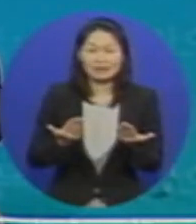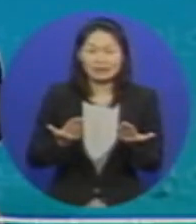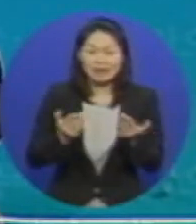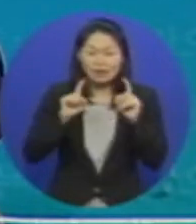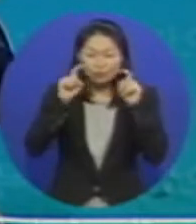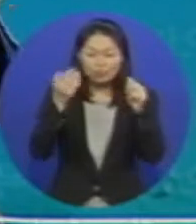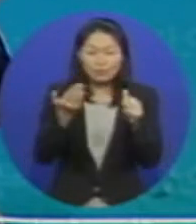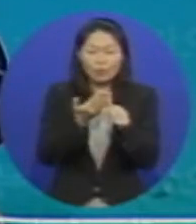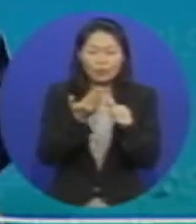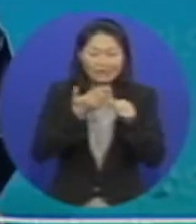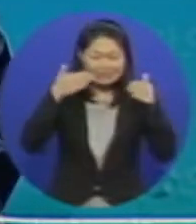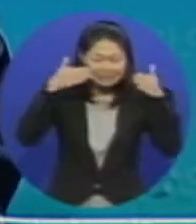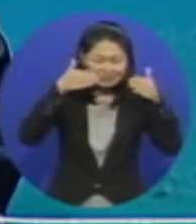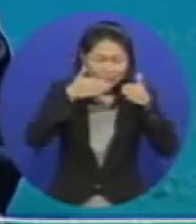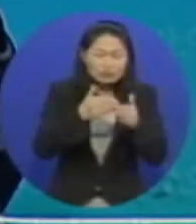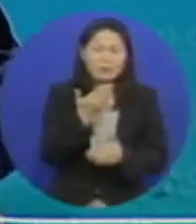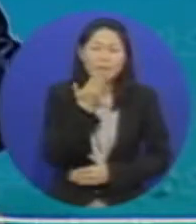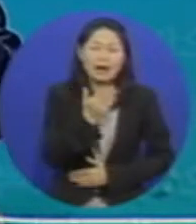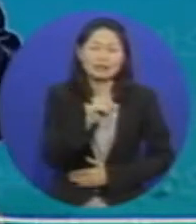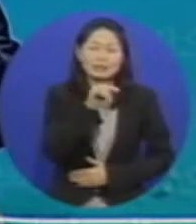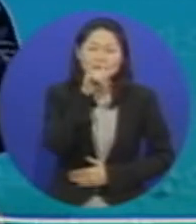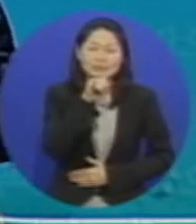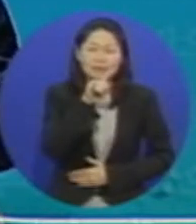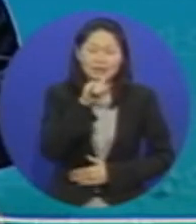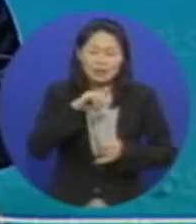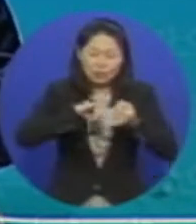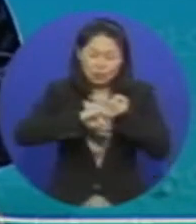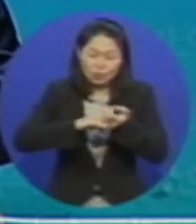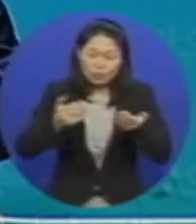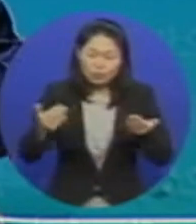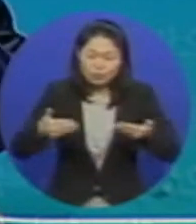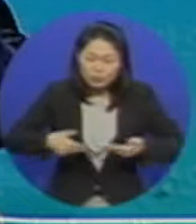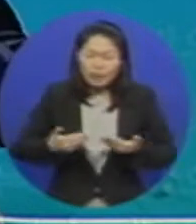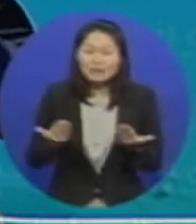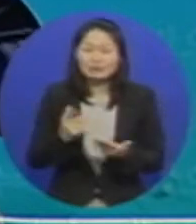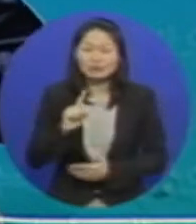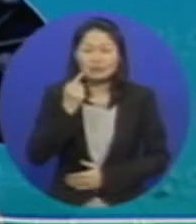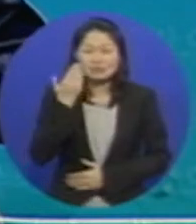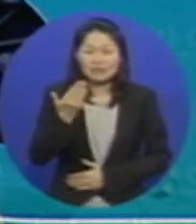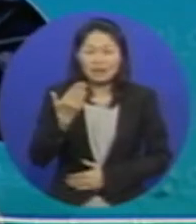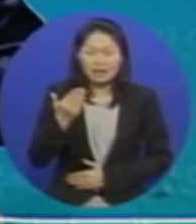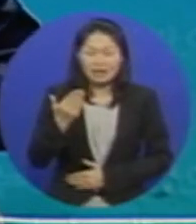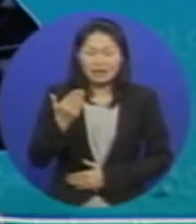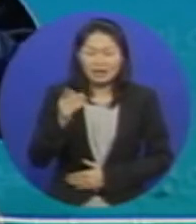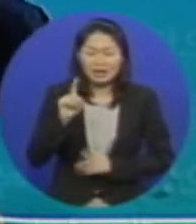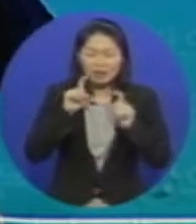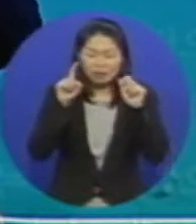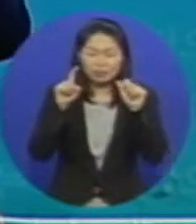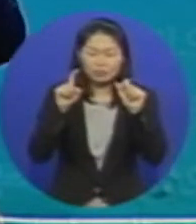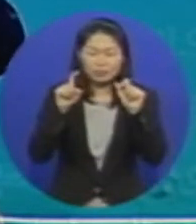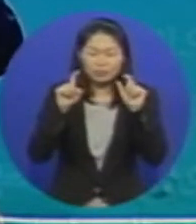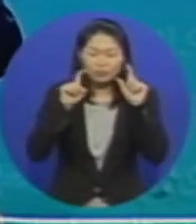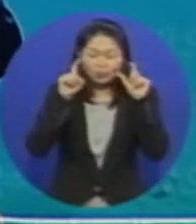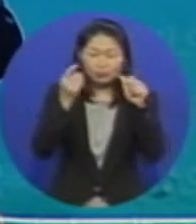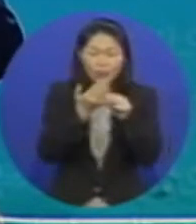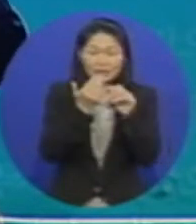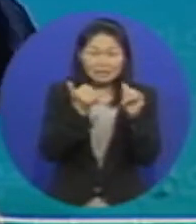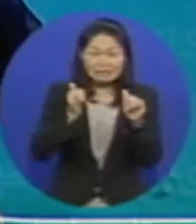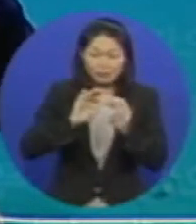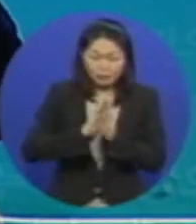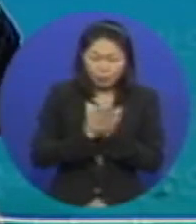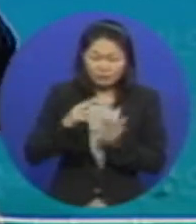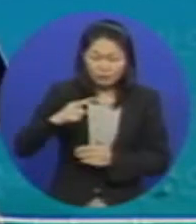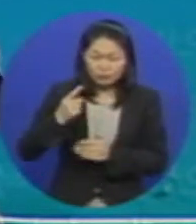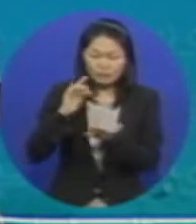목회의 집중할 수 있다는 겁니다 그 꼭 필요한 이게 뭔가 목회자 자신도 항상 예수님을 바라보고